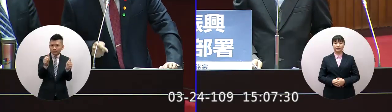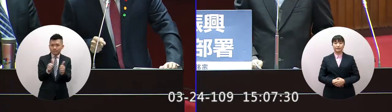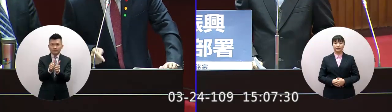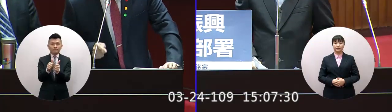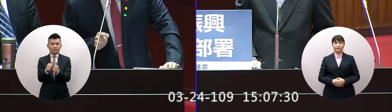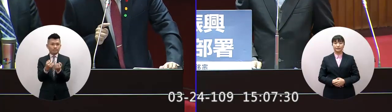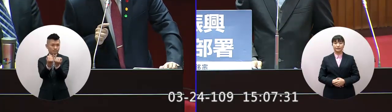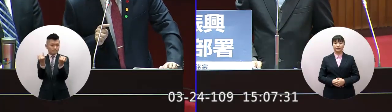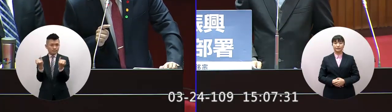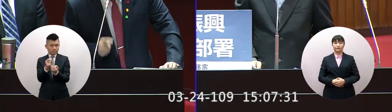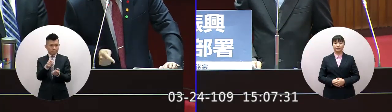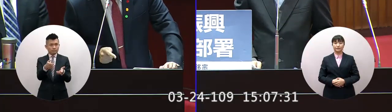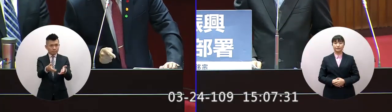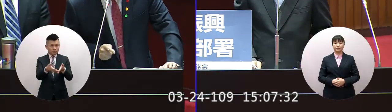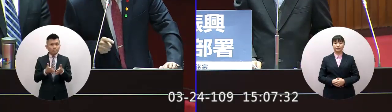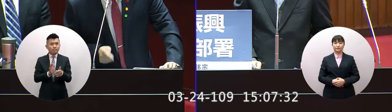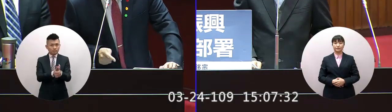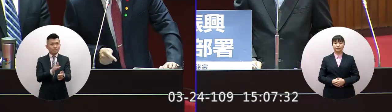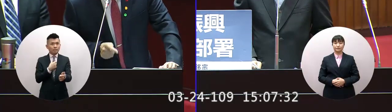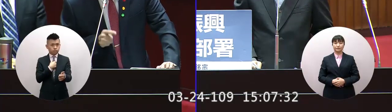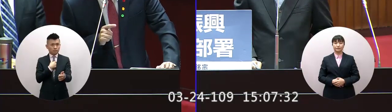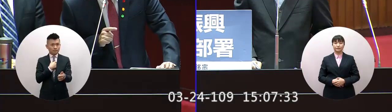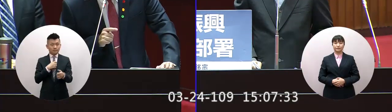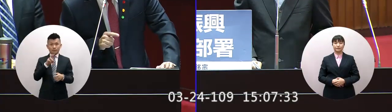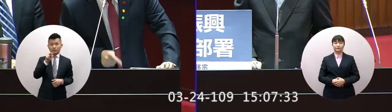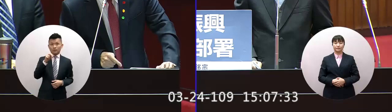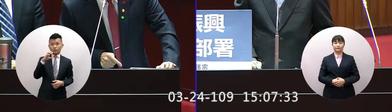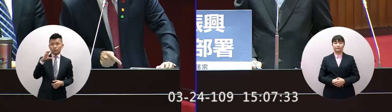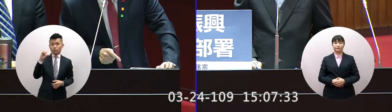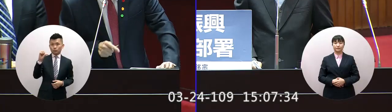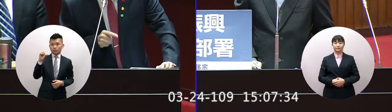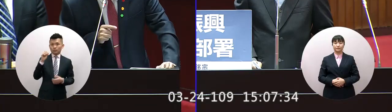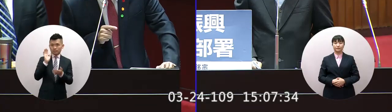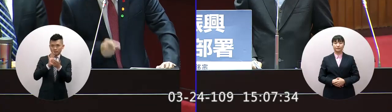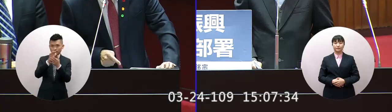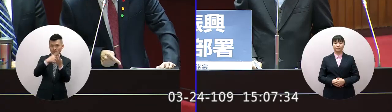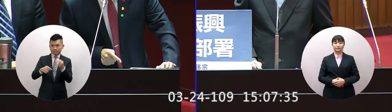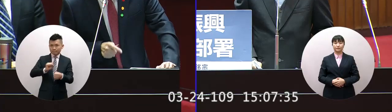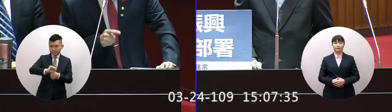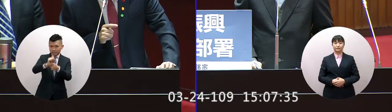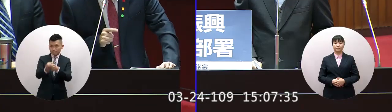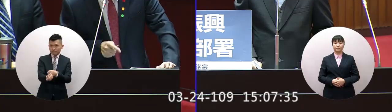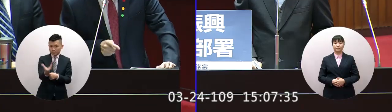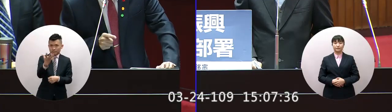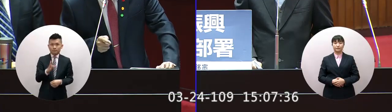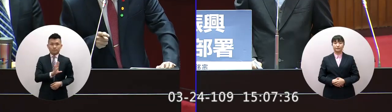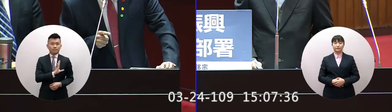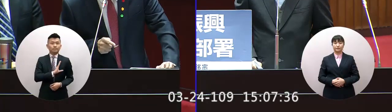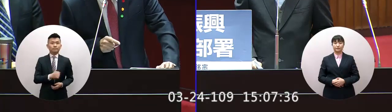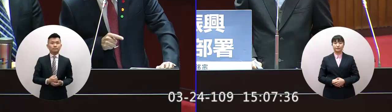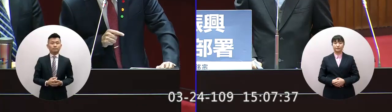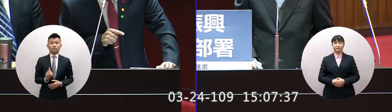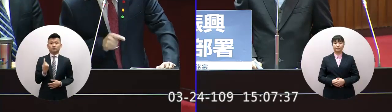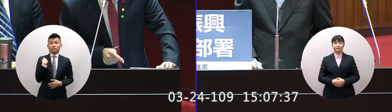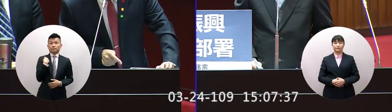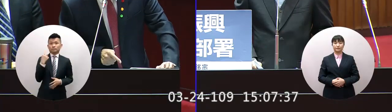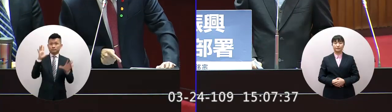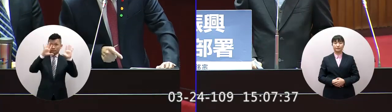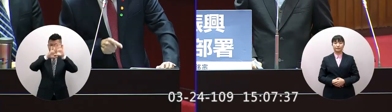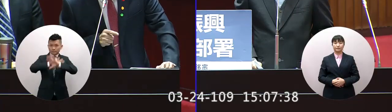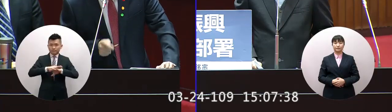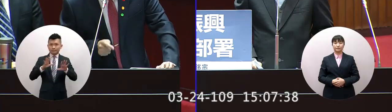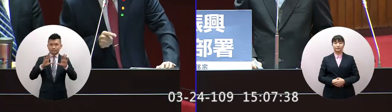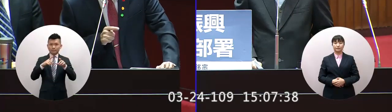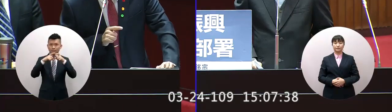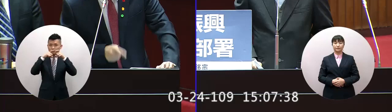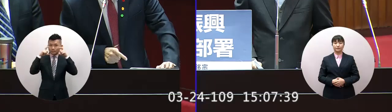重要，所以讲伫即个 N95 以后的需求会大，所以我昨暝伫即个阮的口罩会议暗时